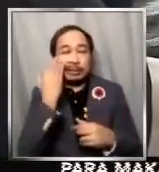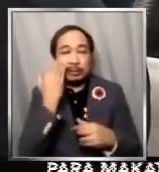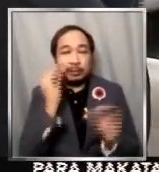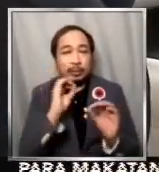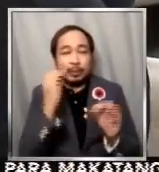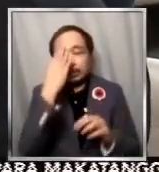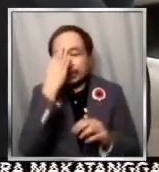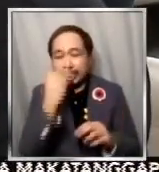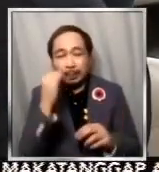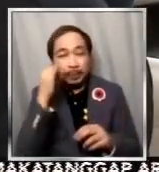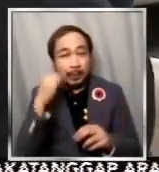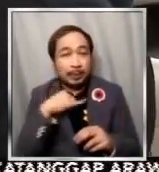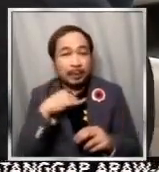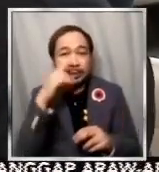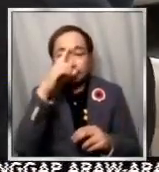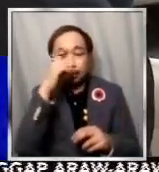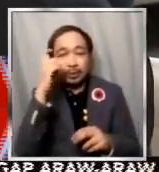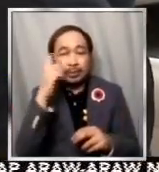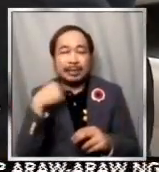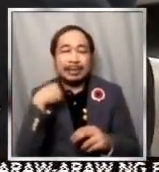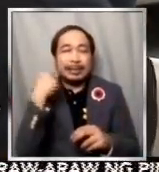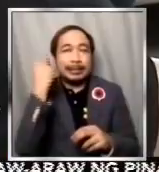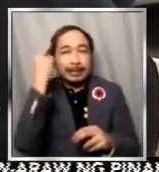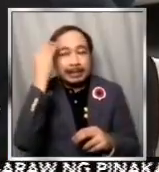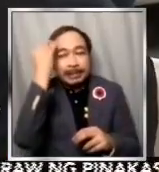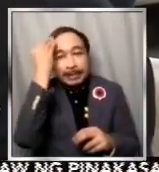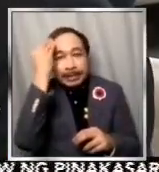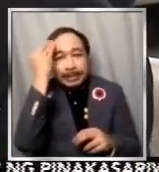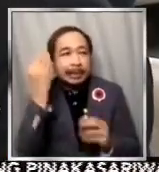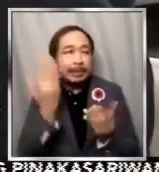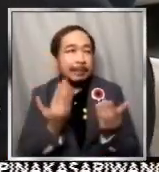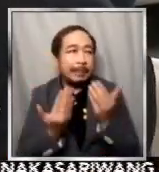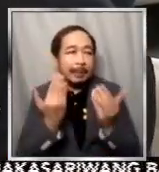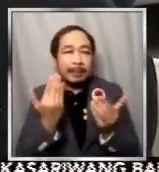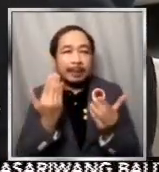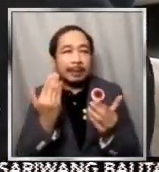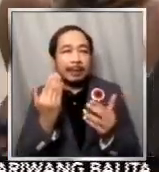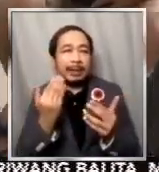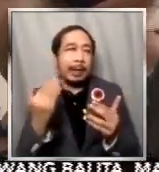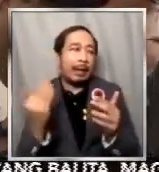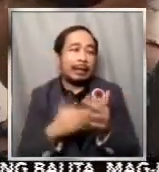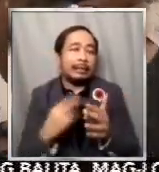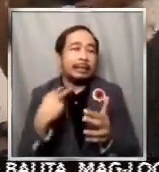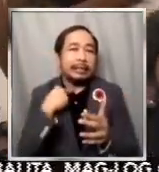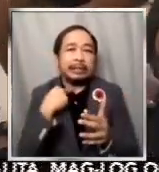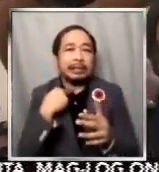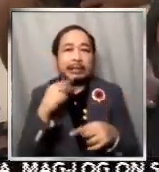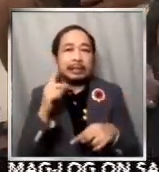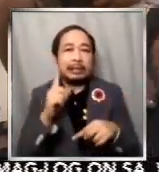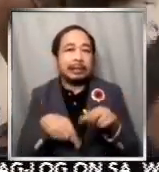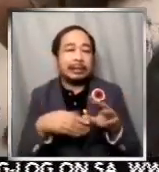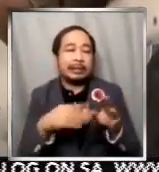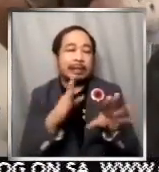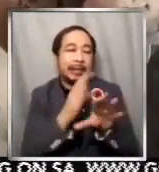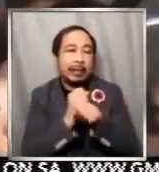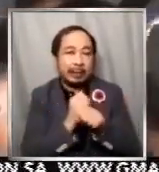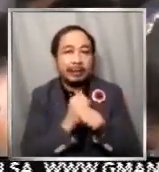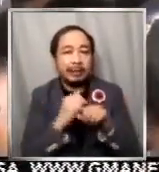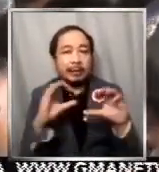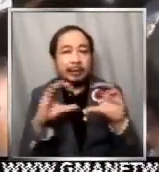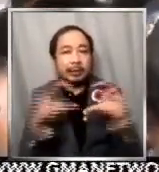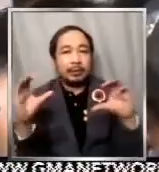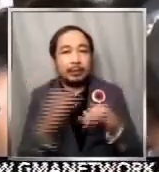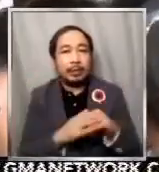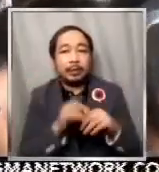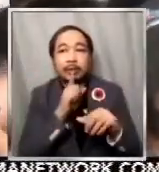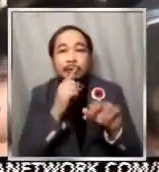Bakit? Dahil iniisip ko na baka hindi naman kami maabutan. Ganito kahaba ang pila. Dahil